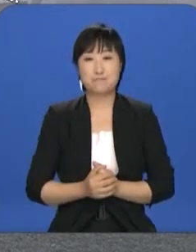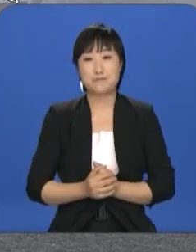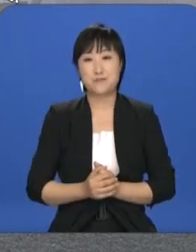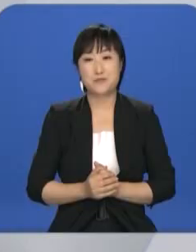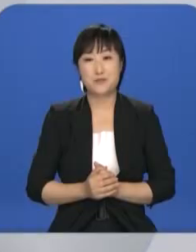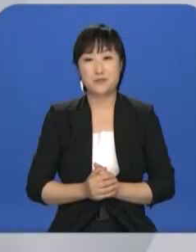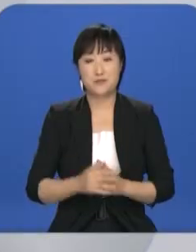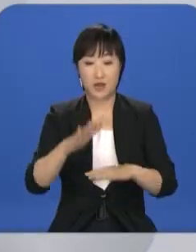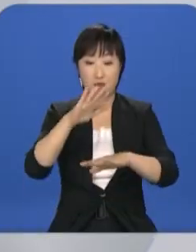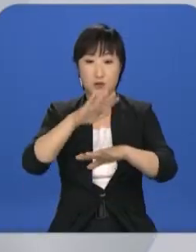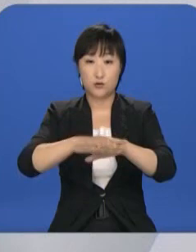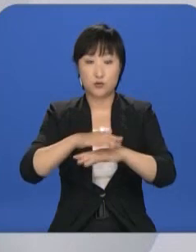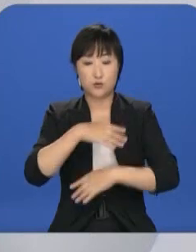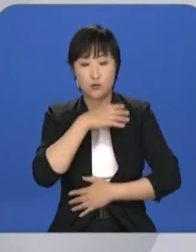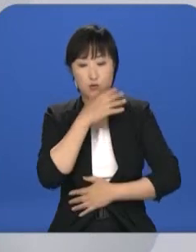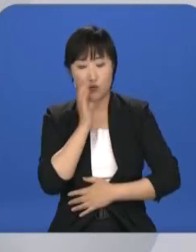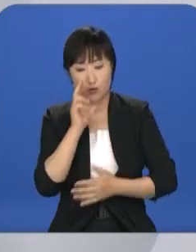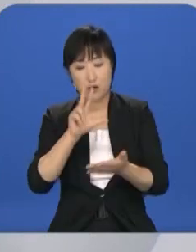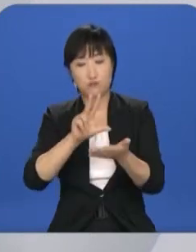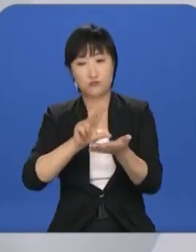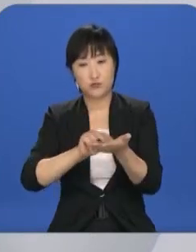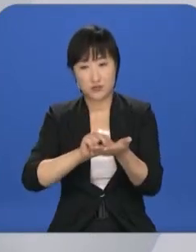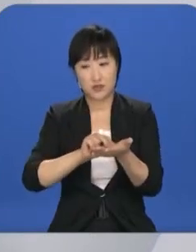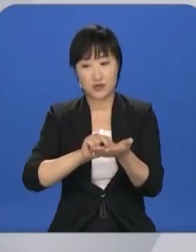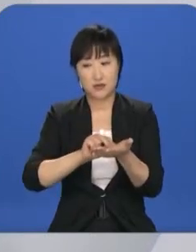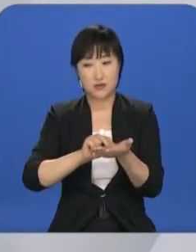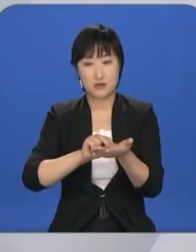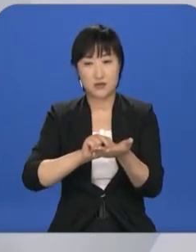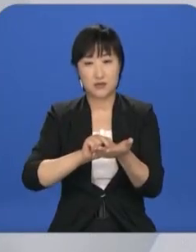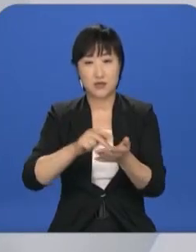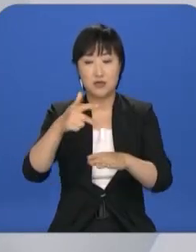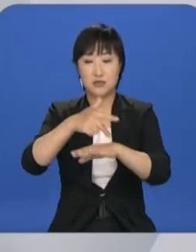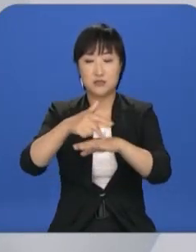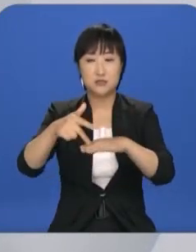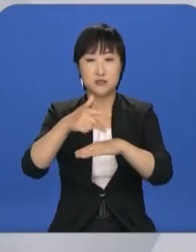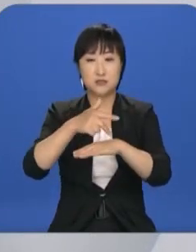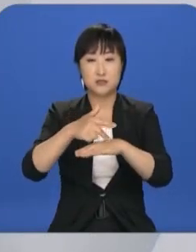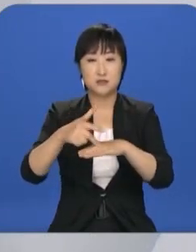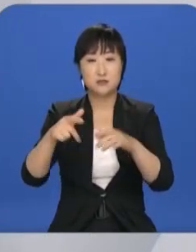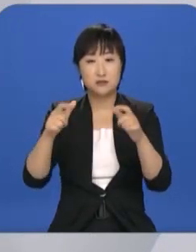드립니다. 농촌 고령화 문제는